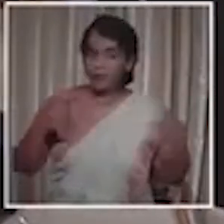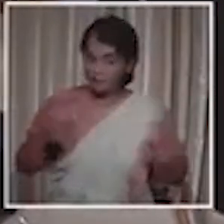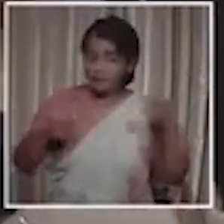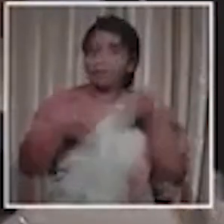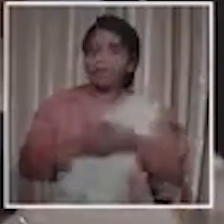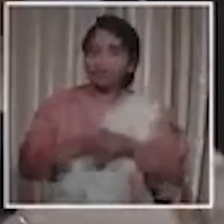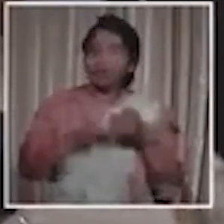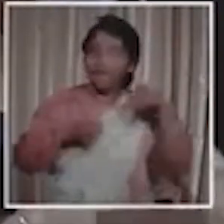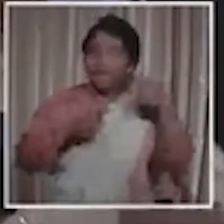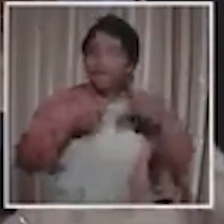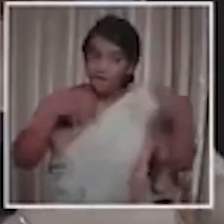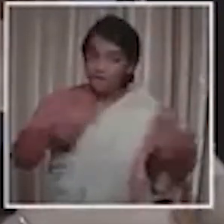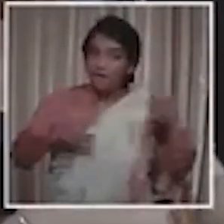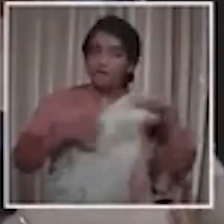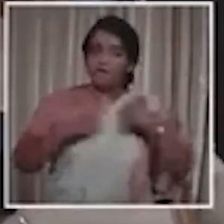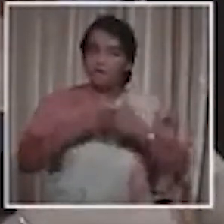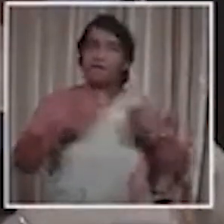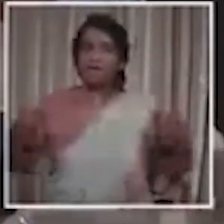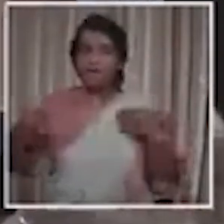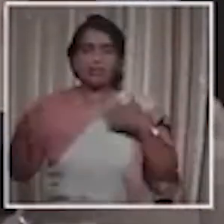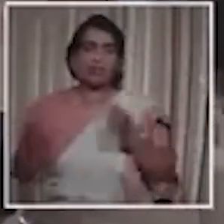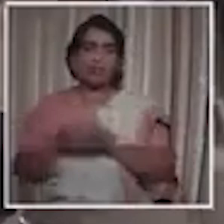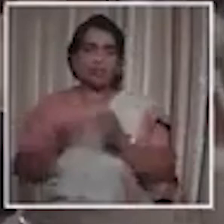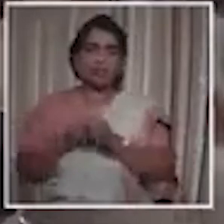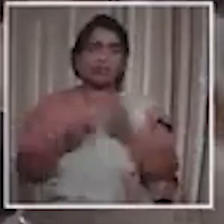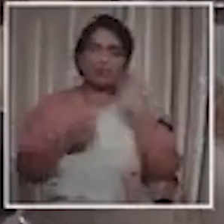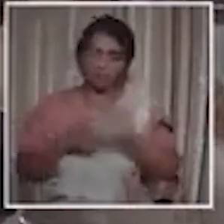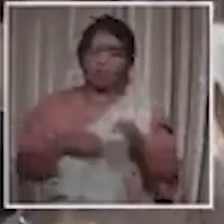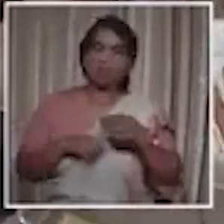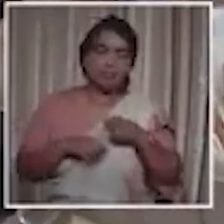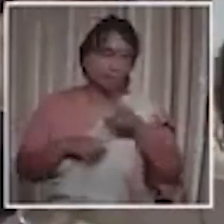ස්වාධීන කණ්ඩායමක් විදිහටයි අපි කටයුතු කරන්නේ කියන එක පැහැදිලි කරන්නට ඕනේ